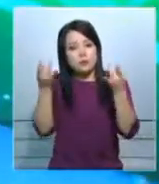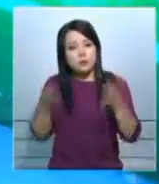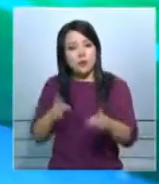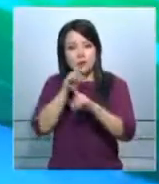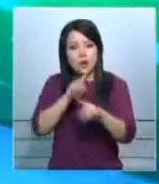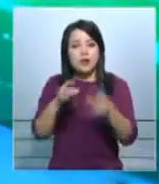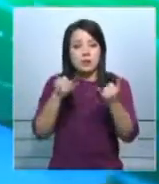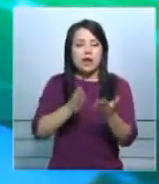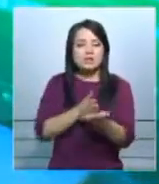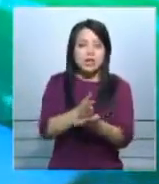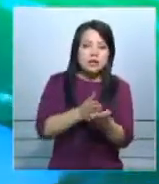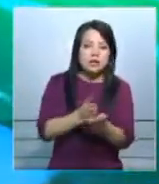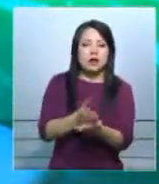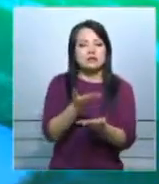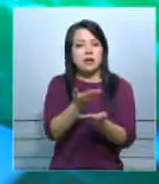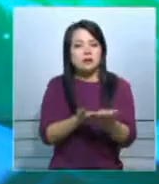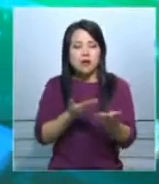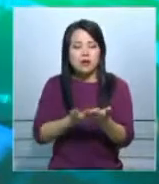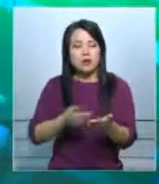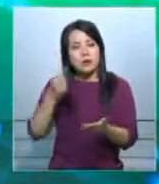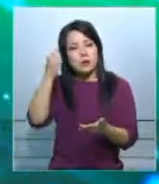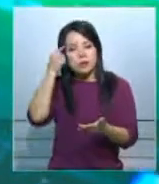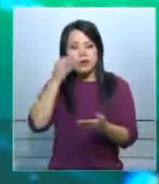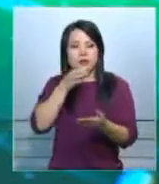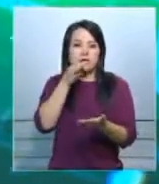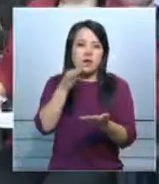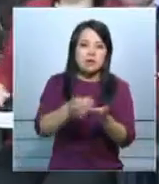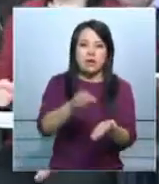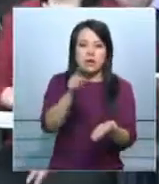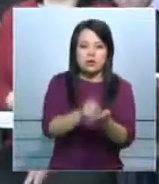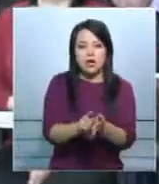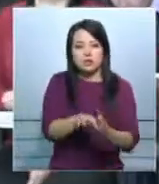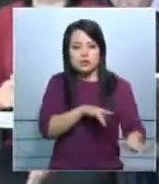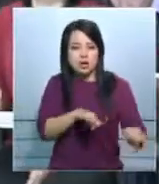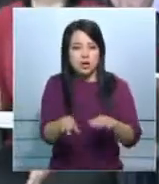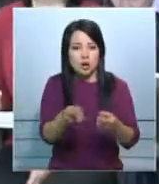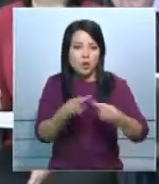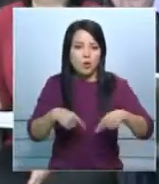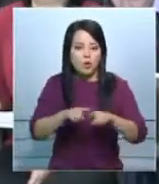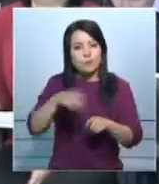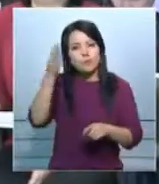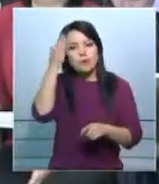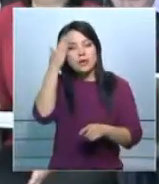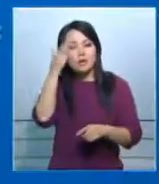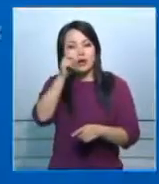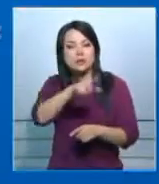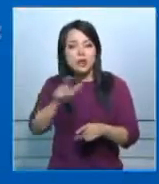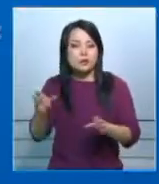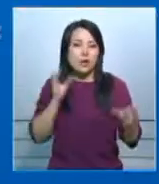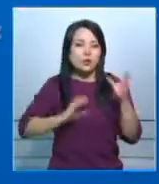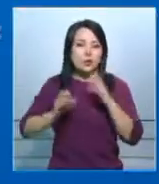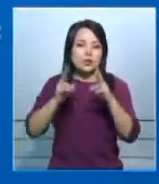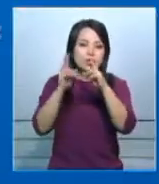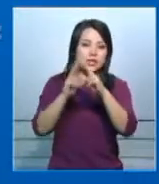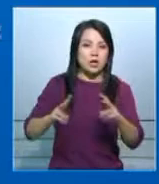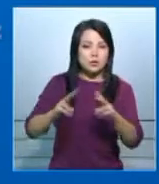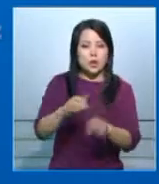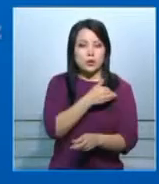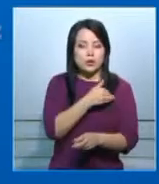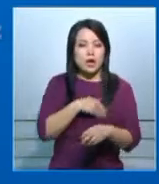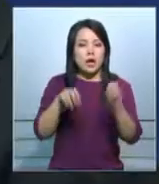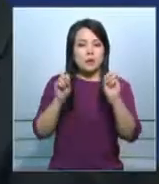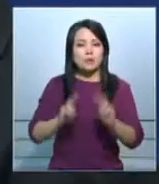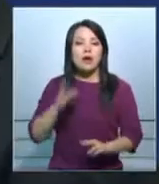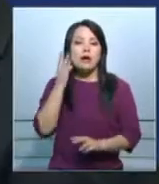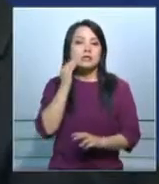саяси науқанға қатысты өз пікірлерін білдіре алады. Бұл шарамен қоғамдық пікір зерттеу институты айналыспақ. Институт мамандары